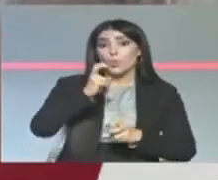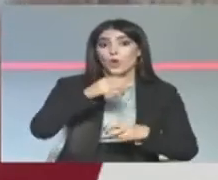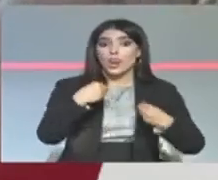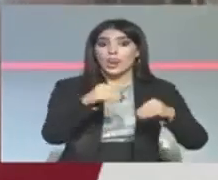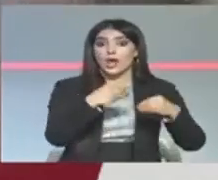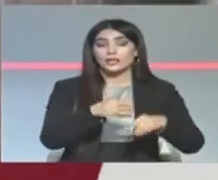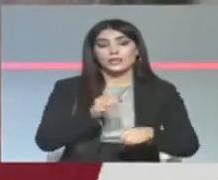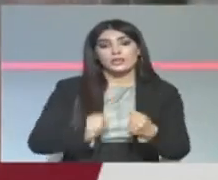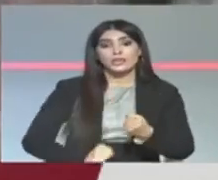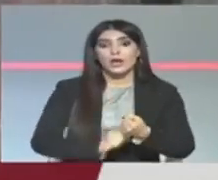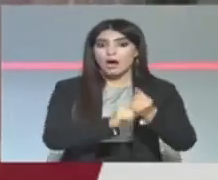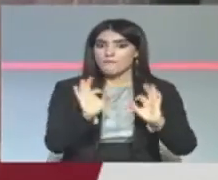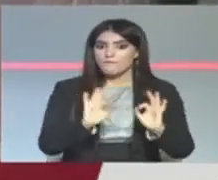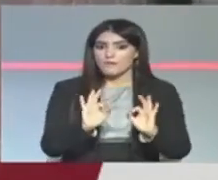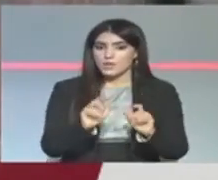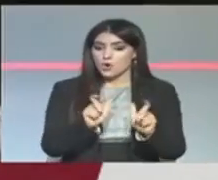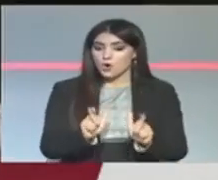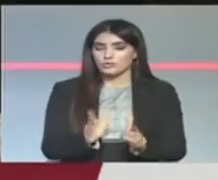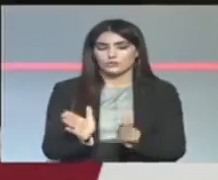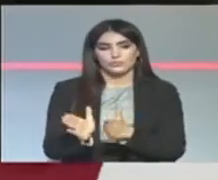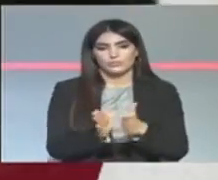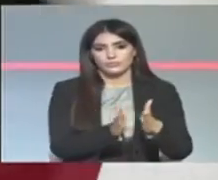غياب الدعم والمراقبه